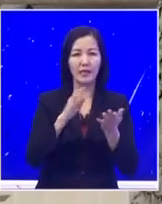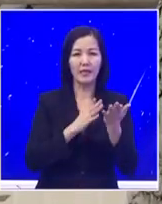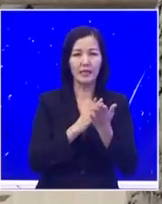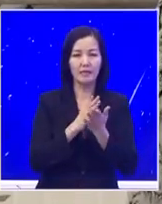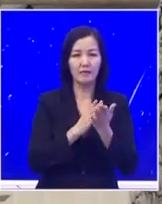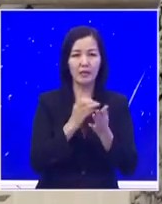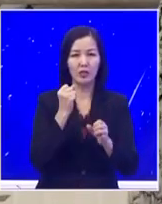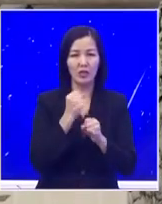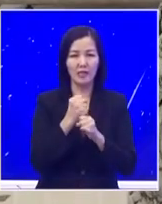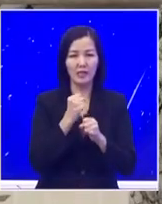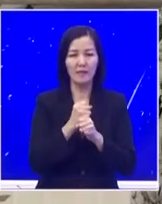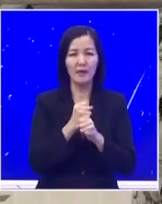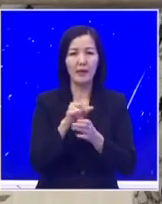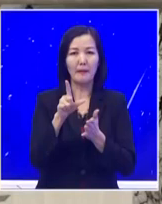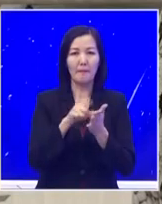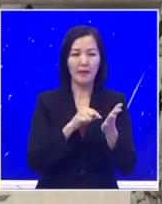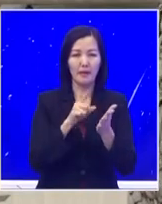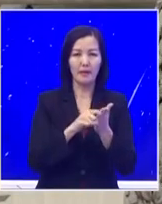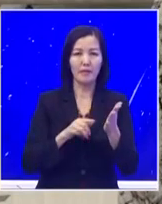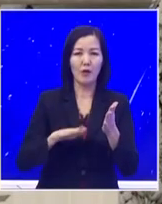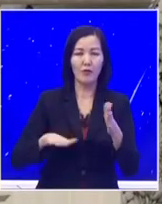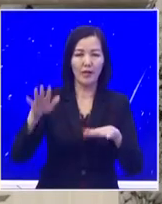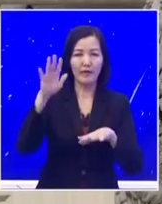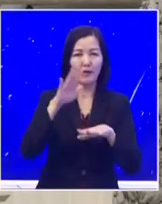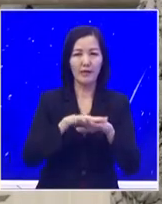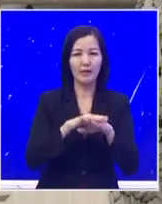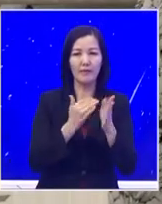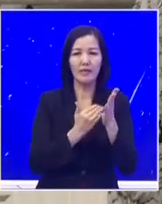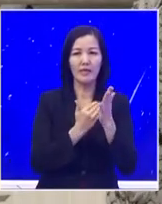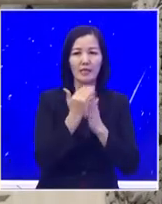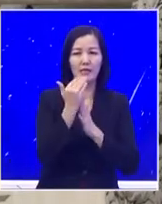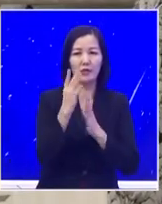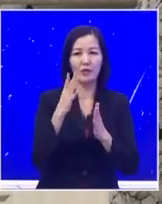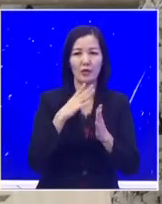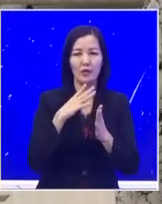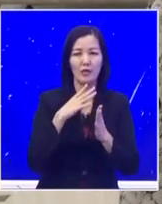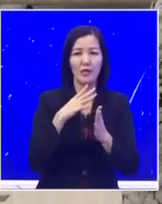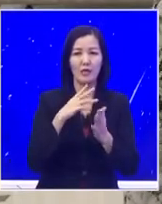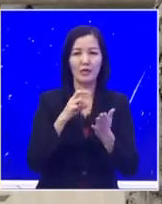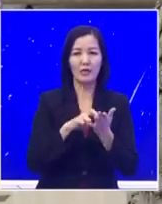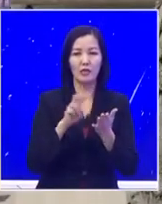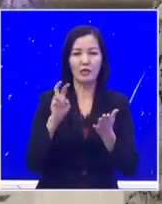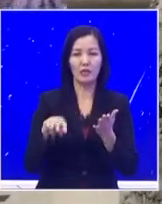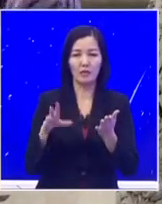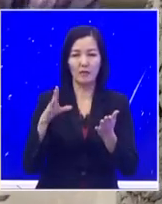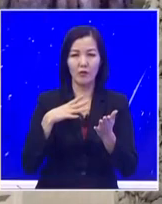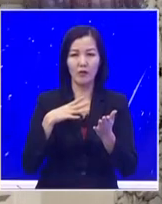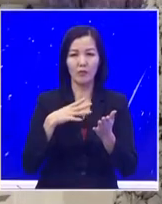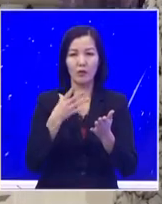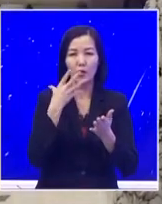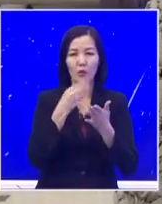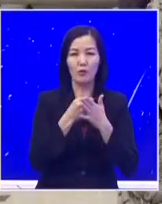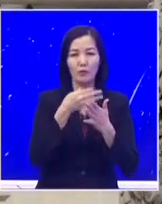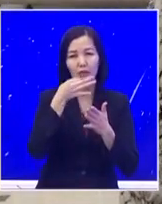жасап, зейнетке аудан әкімі лауазымынан шыққан болатымын. Бірақ сонда да өзімнің